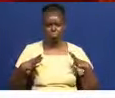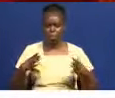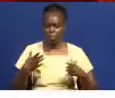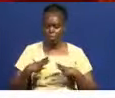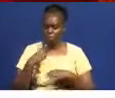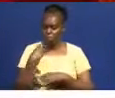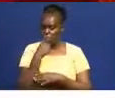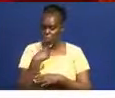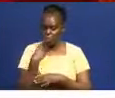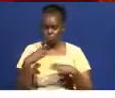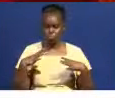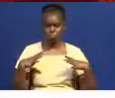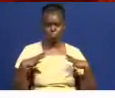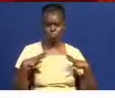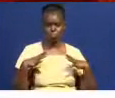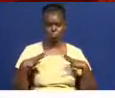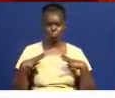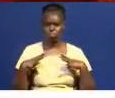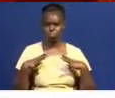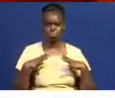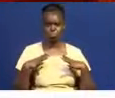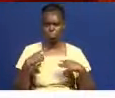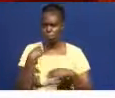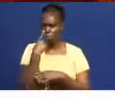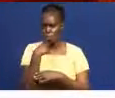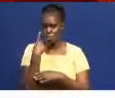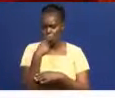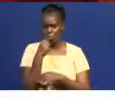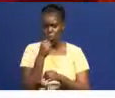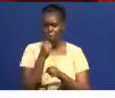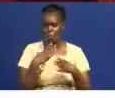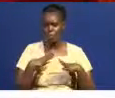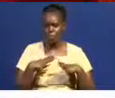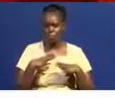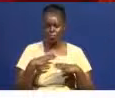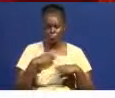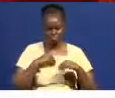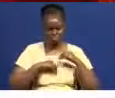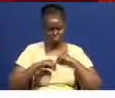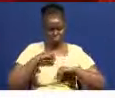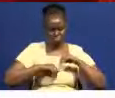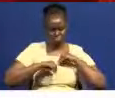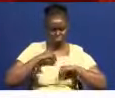Wale watu ambao wanajivunia sana ni wale watu ambao wanafanya ufisadi.